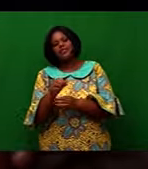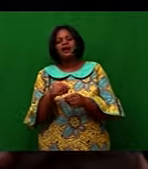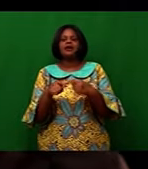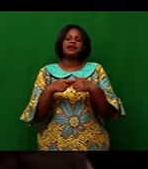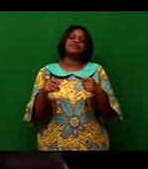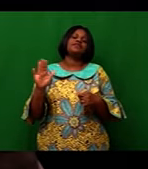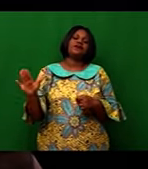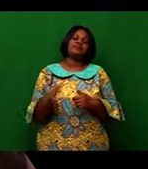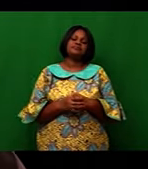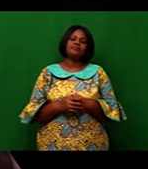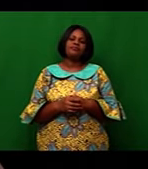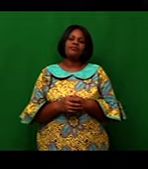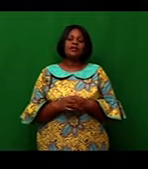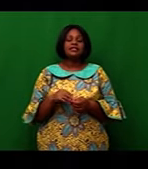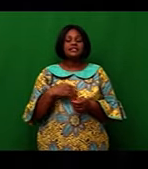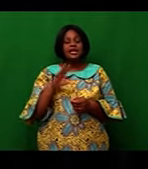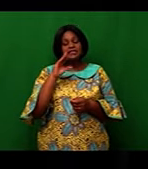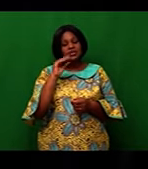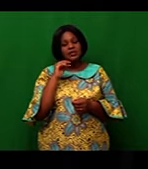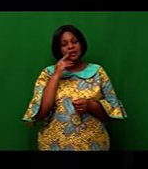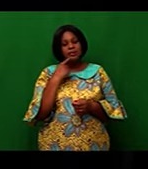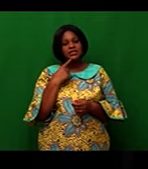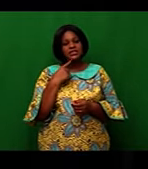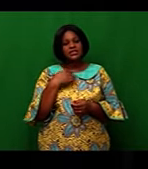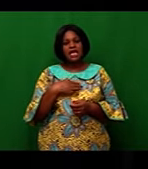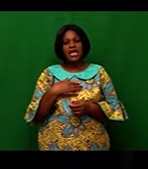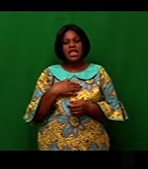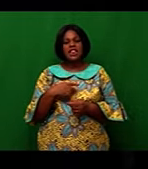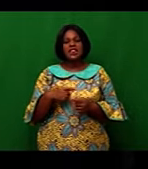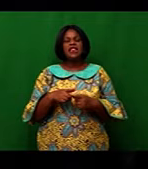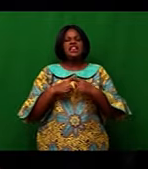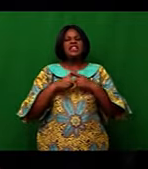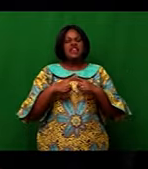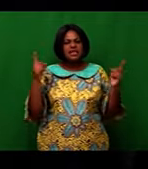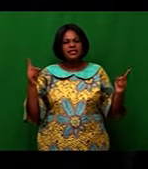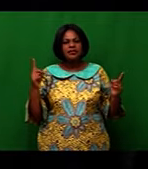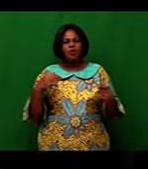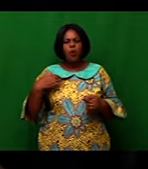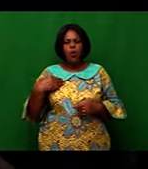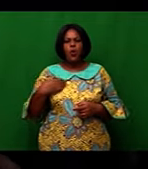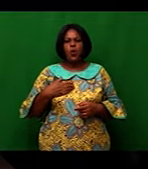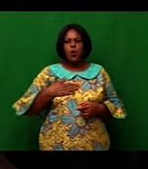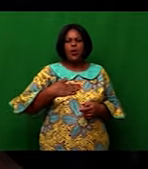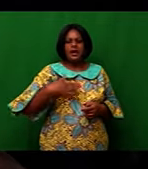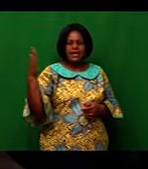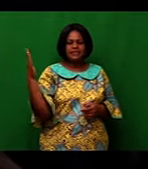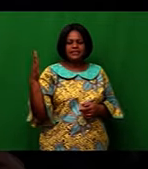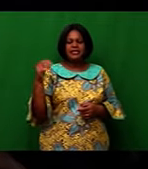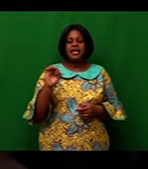muchitichi tinoziva kuti taudzwa ninyaya yeruvengo Dai vana baba vasati vashaya kana kuti